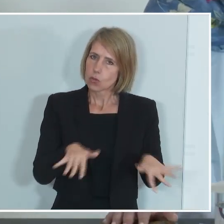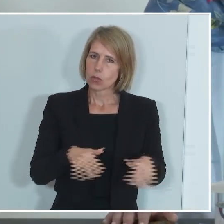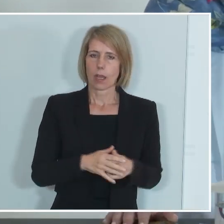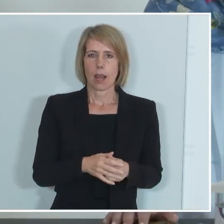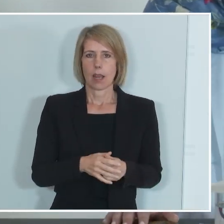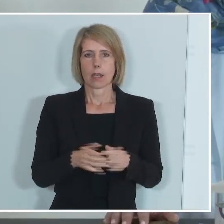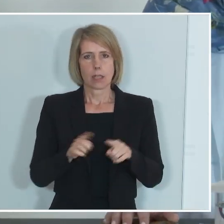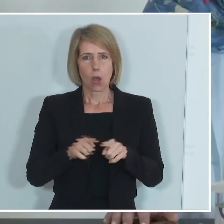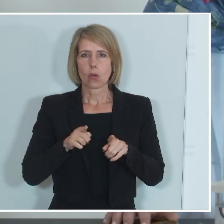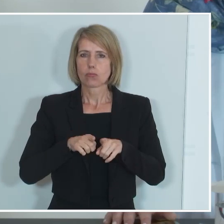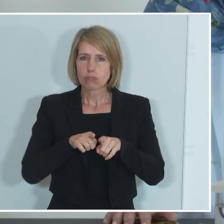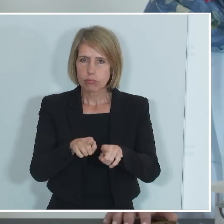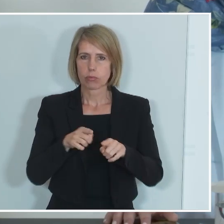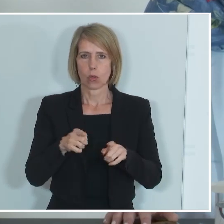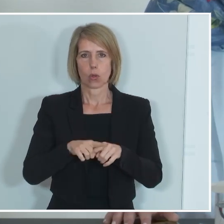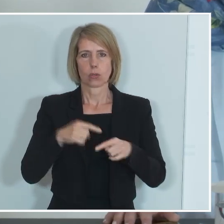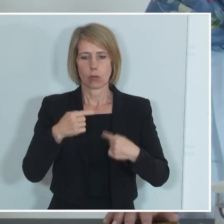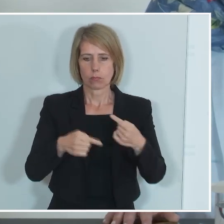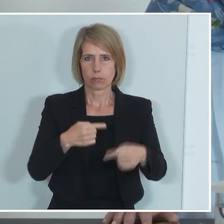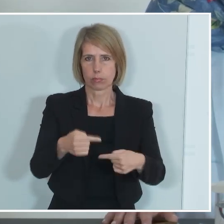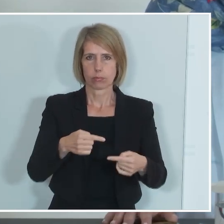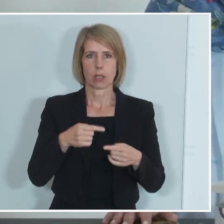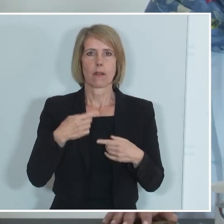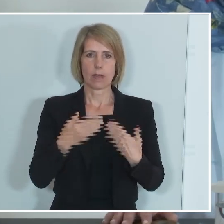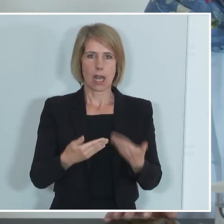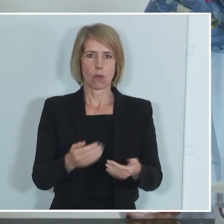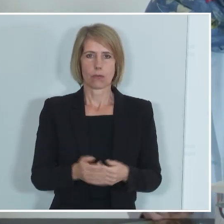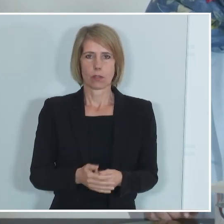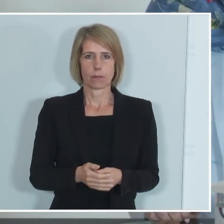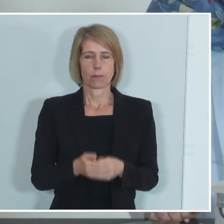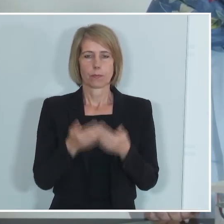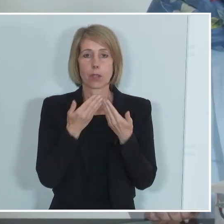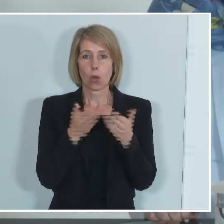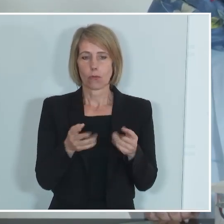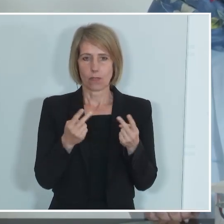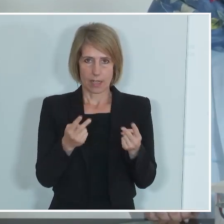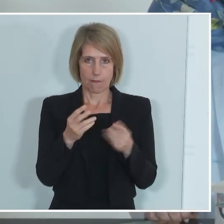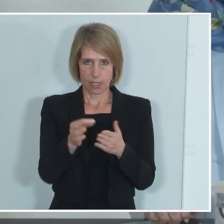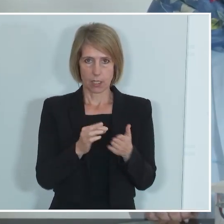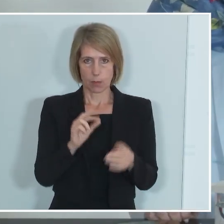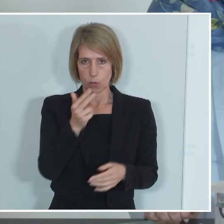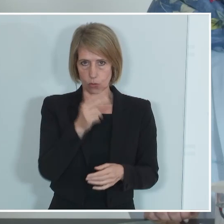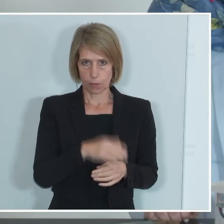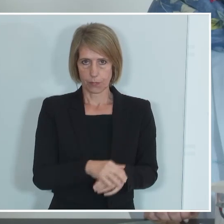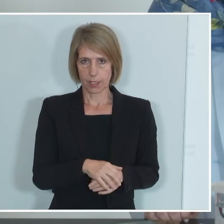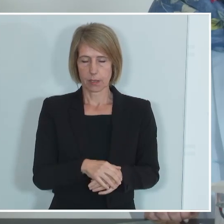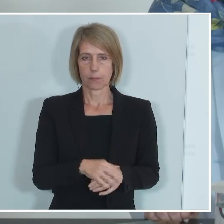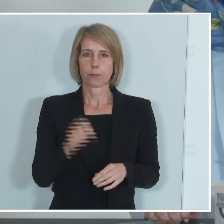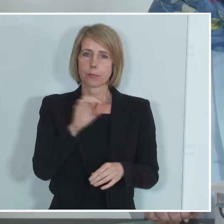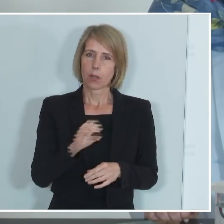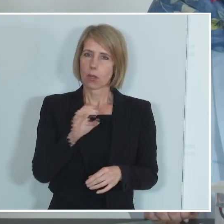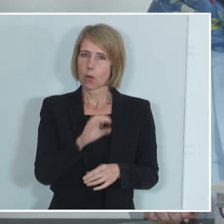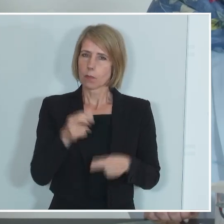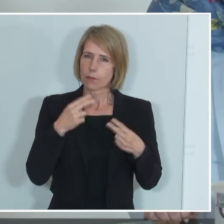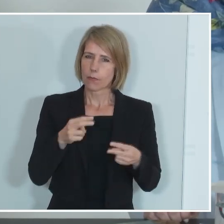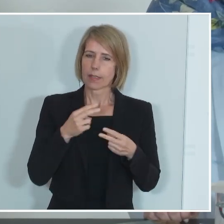kohärent und konsistent ist. Der dritte Punkt, der wichtig ist, ist die Offenheit. Wir müssen es schaffen, dass Europa weiter offen